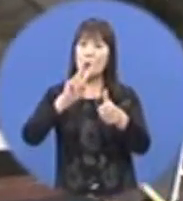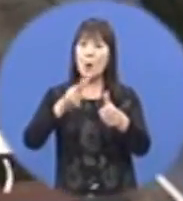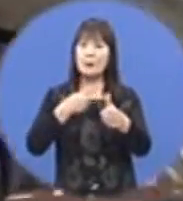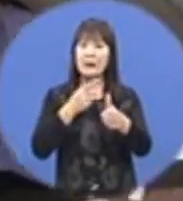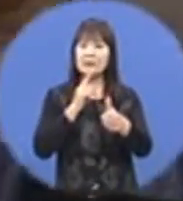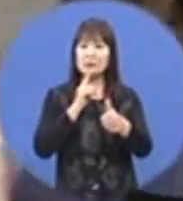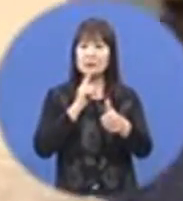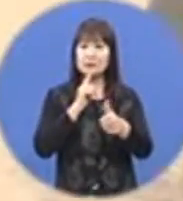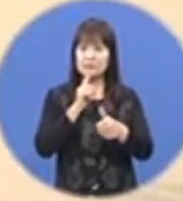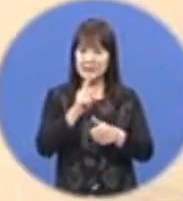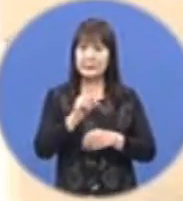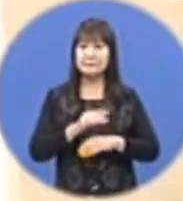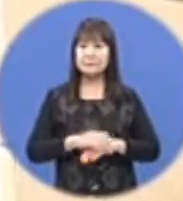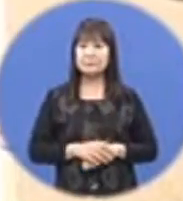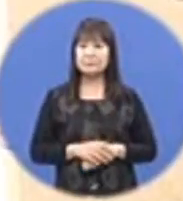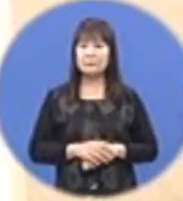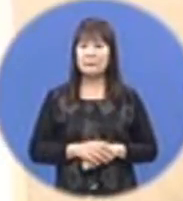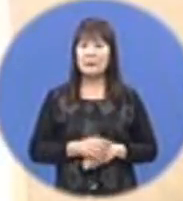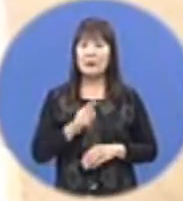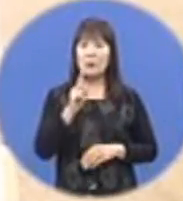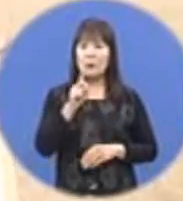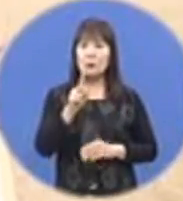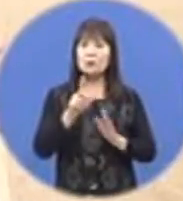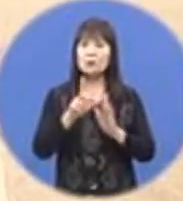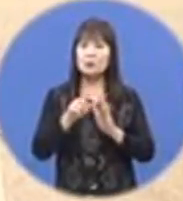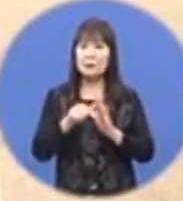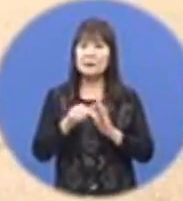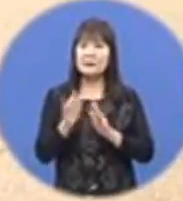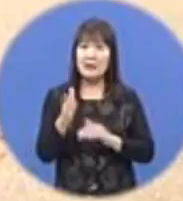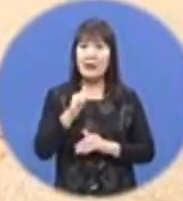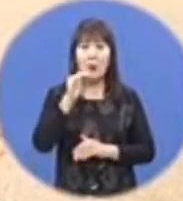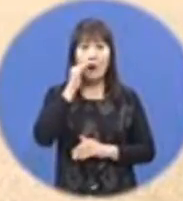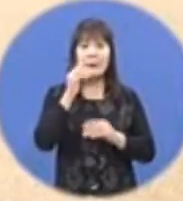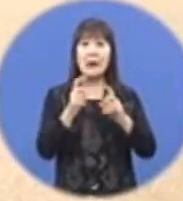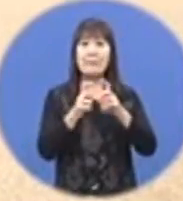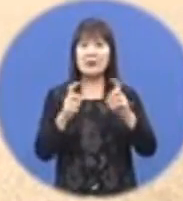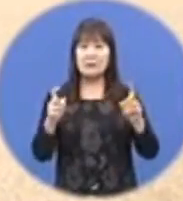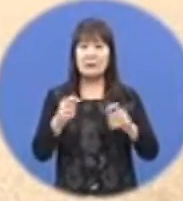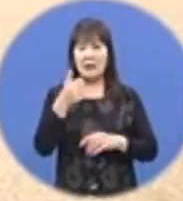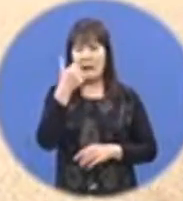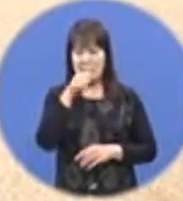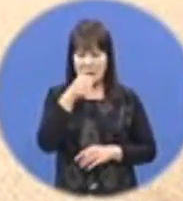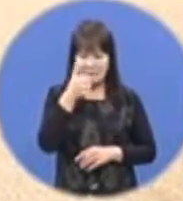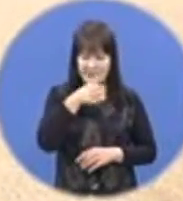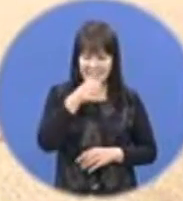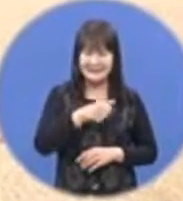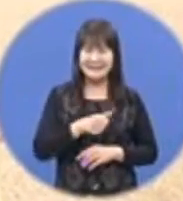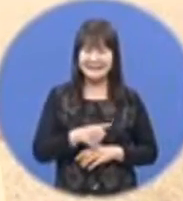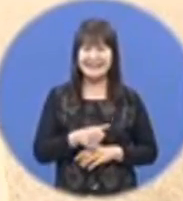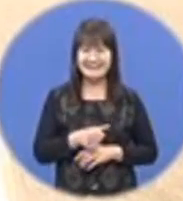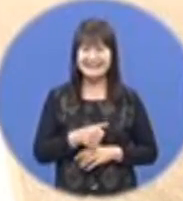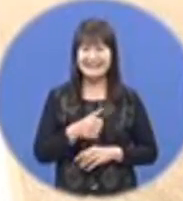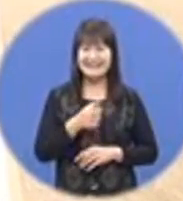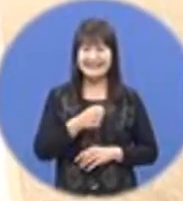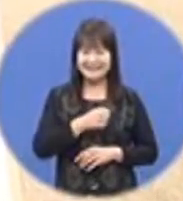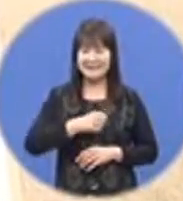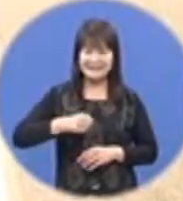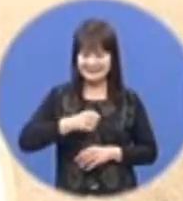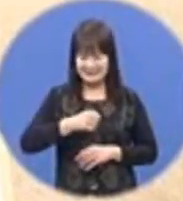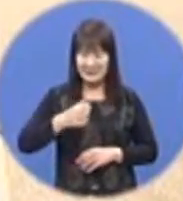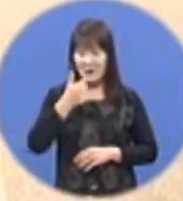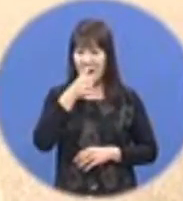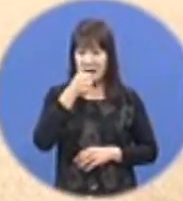ました。この元禄少年の時代から和歌山城でも非常に悪さがひどかったと言われ